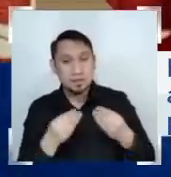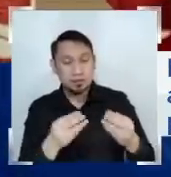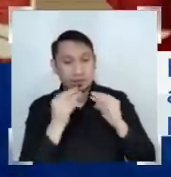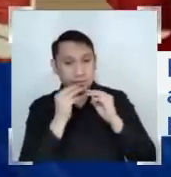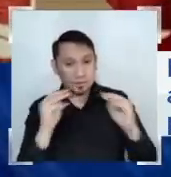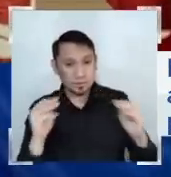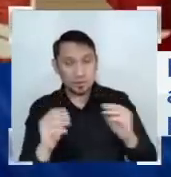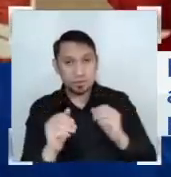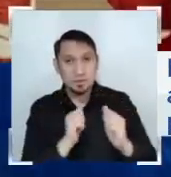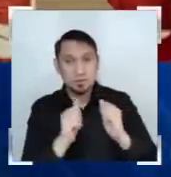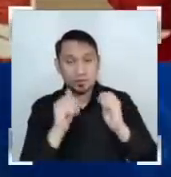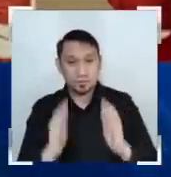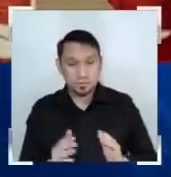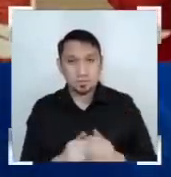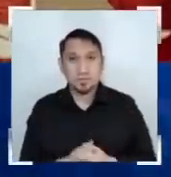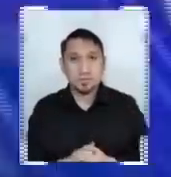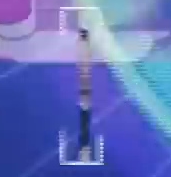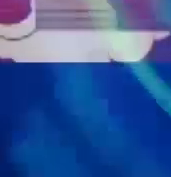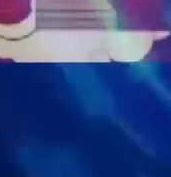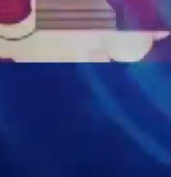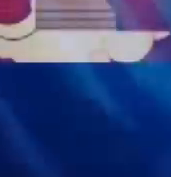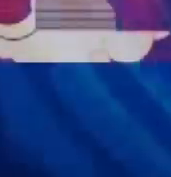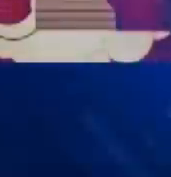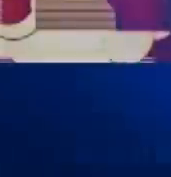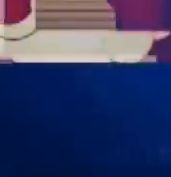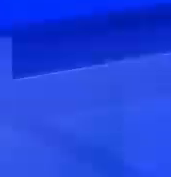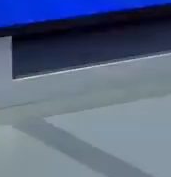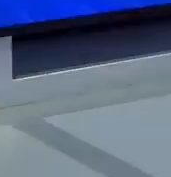Huang Silian. Ako si Maris Umali, ang inyong saksi.